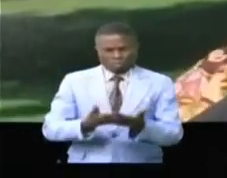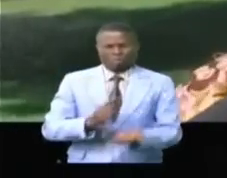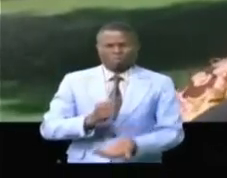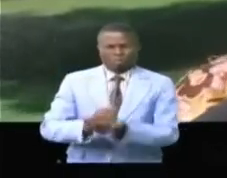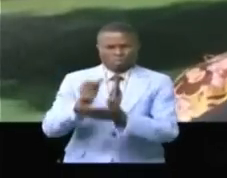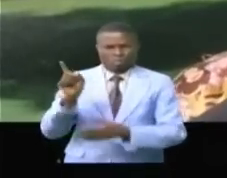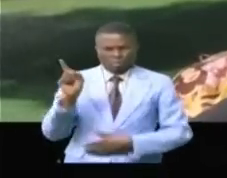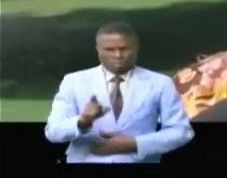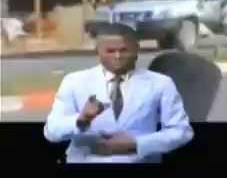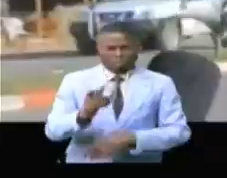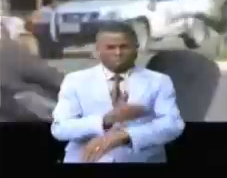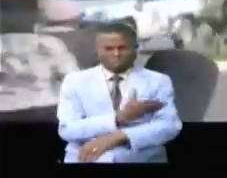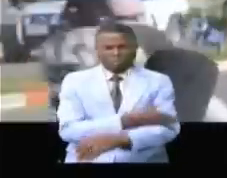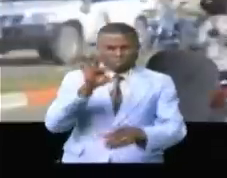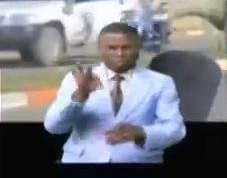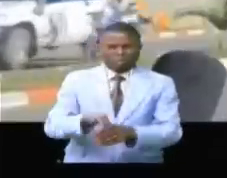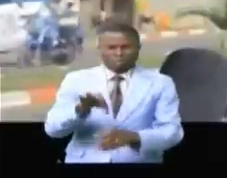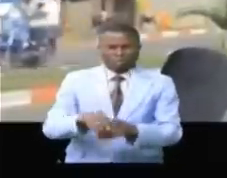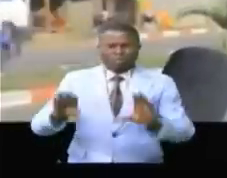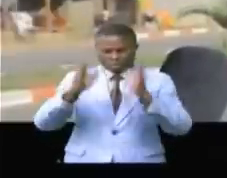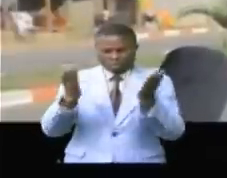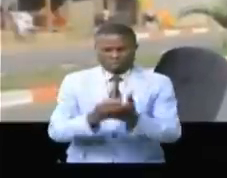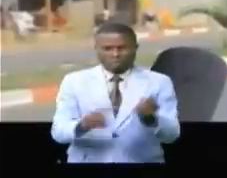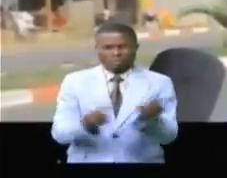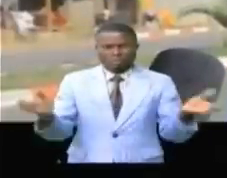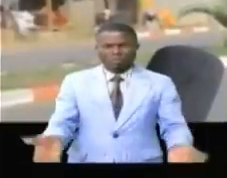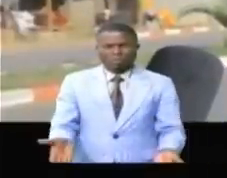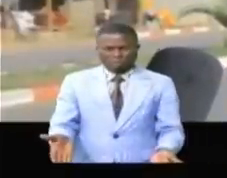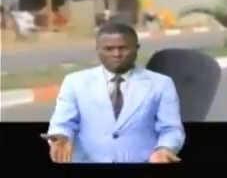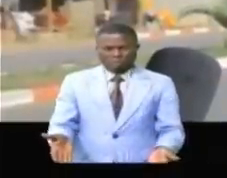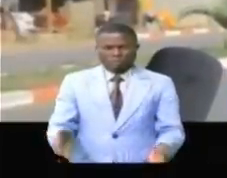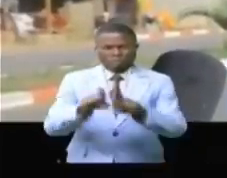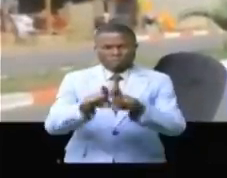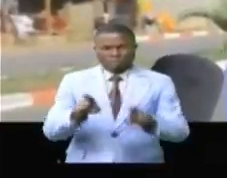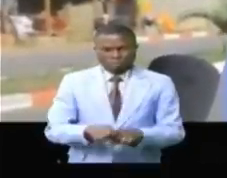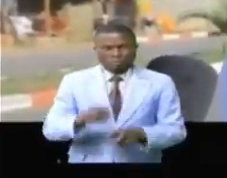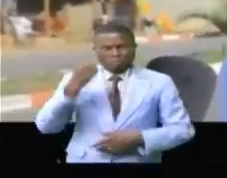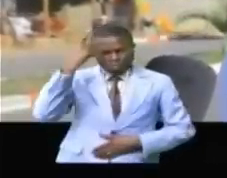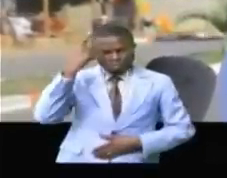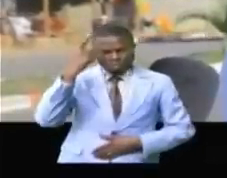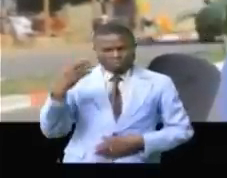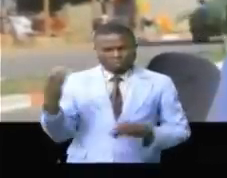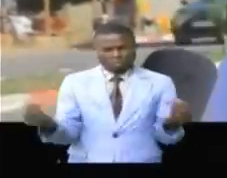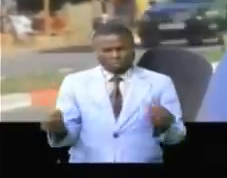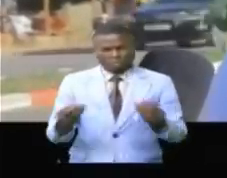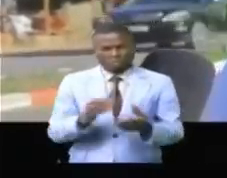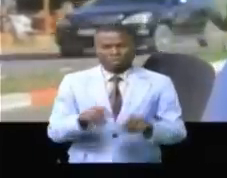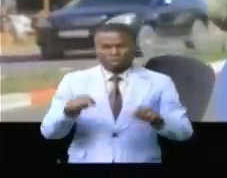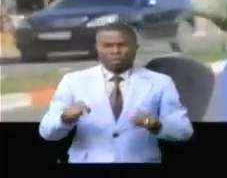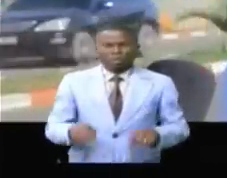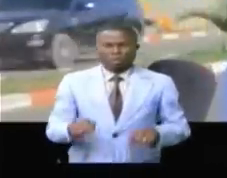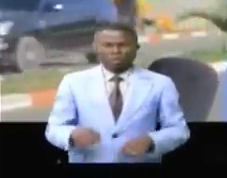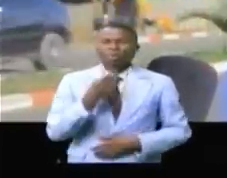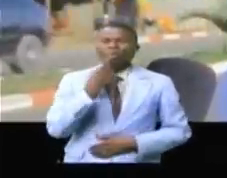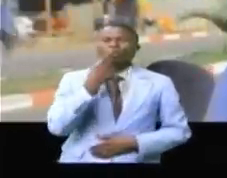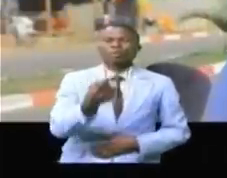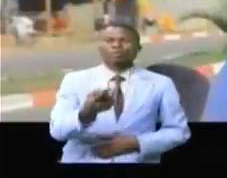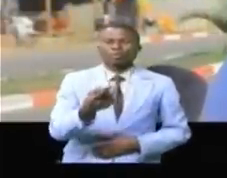aussi aller aux élections. Tout le monde est là en action et je ne vois pas pourquoi. Aujourd'hui, on peut dire